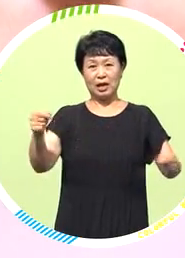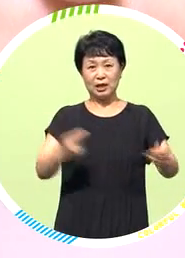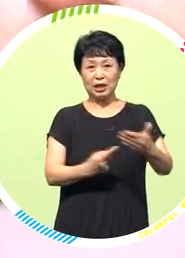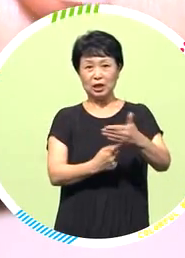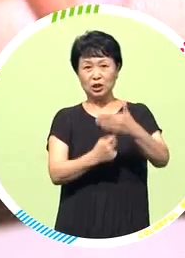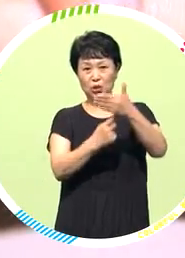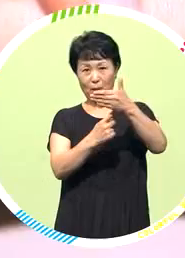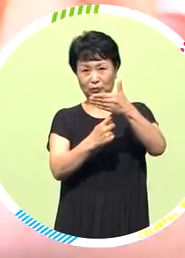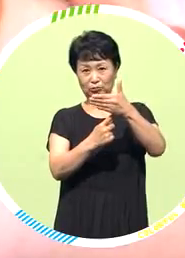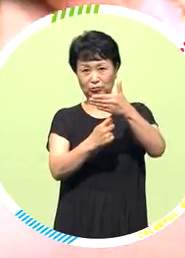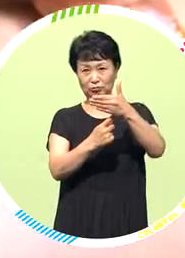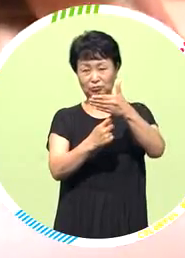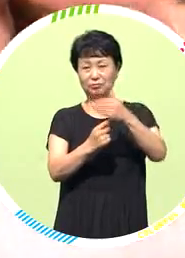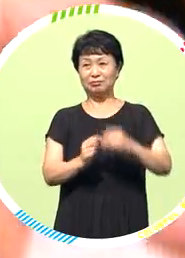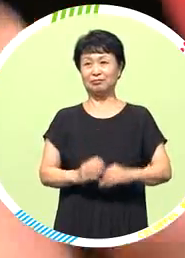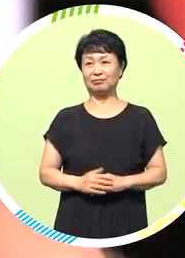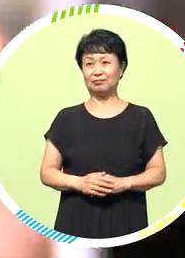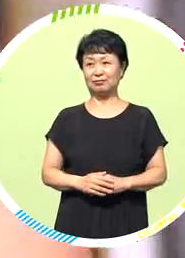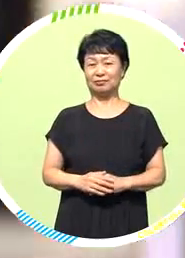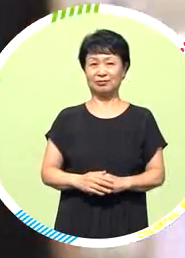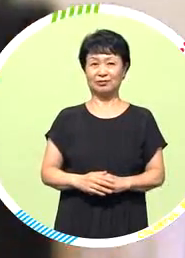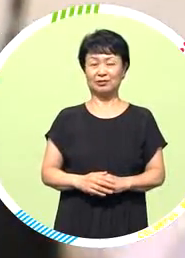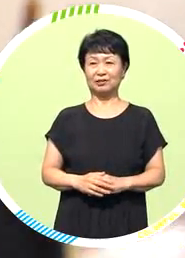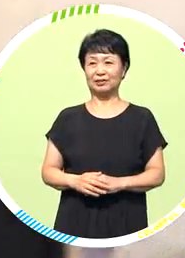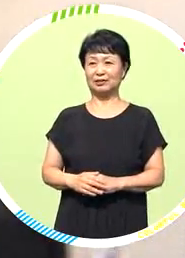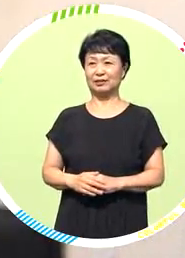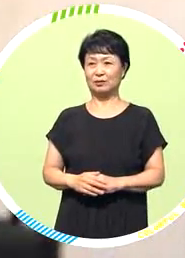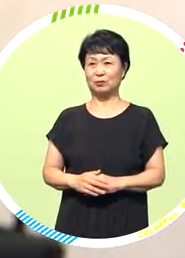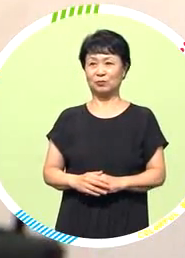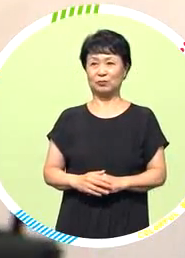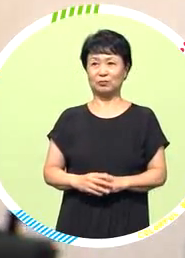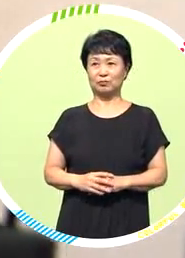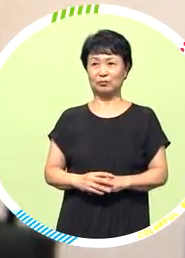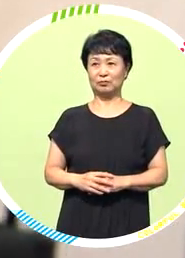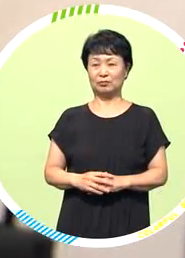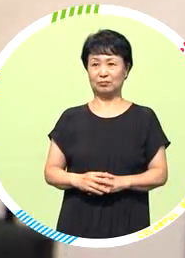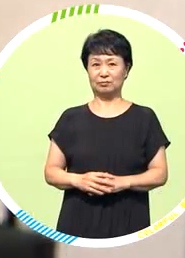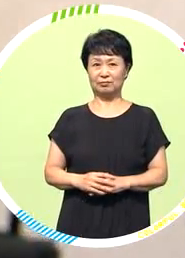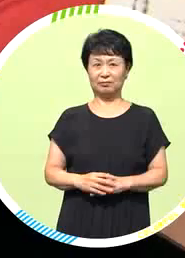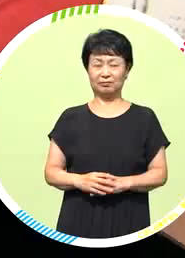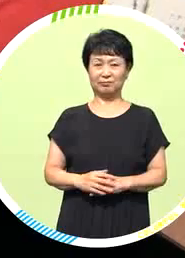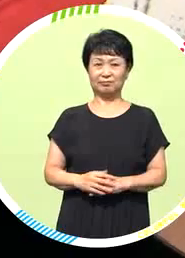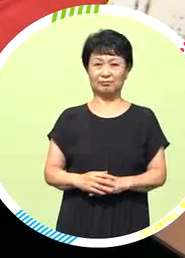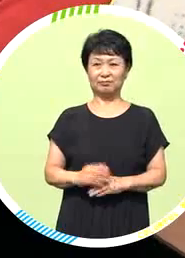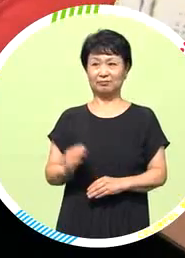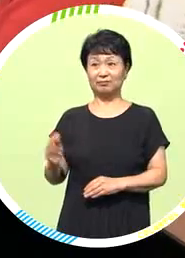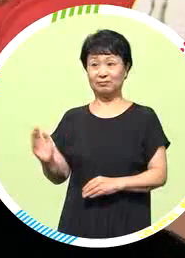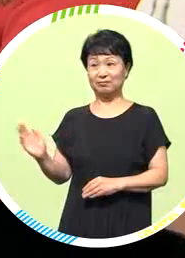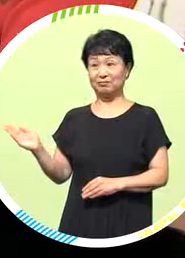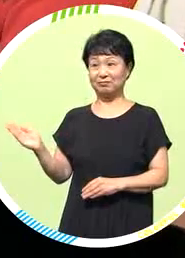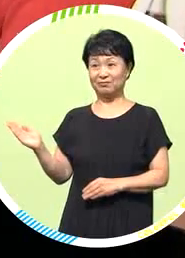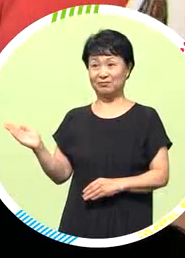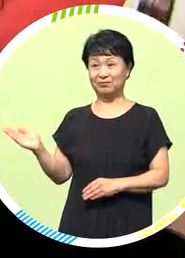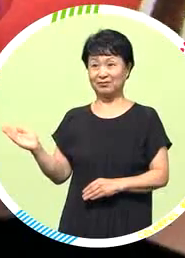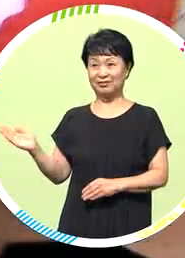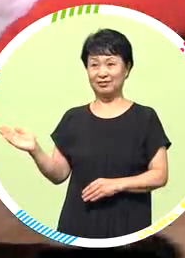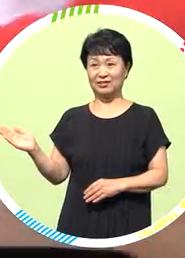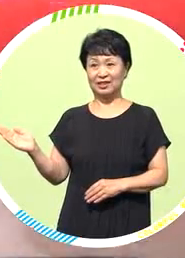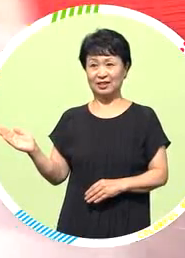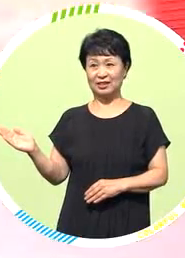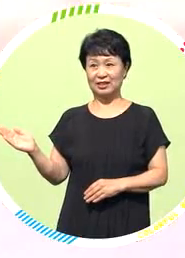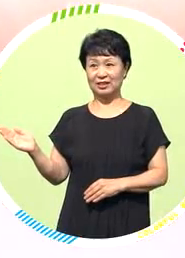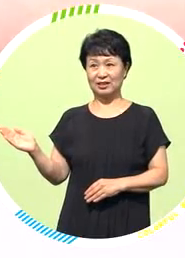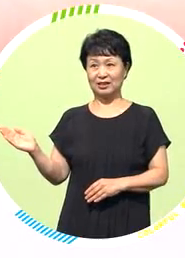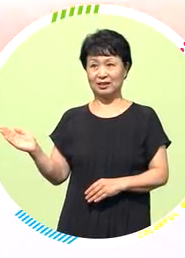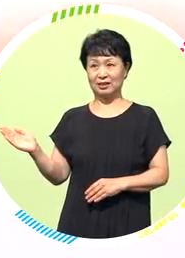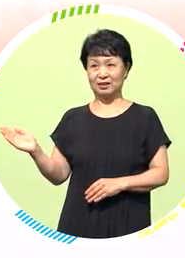。 そう、これならね、 いいんじゃないですか。 そうそうそう、上からポンポンポンとやって、 いいペラッと